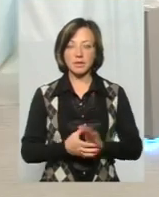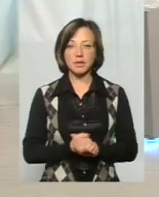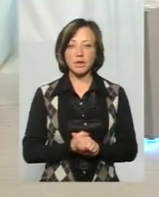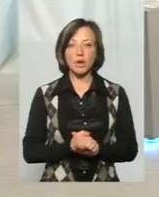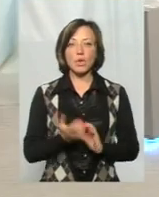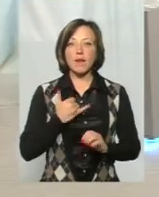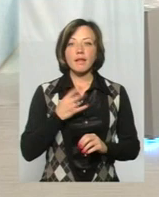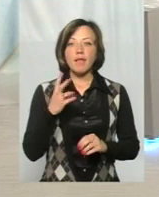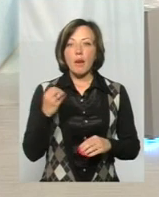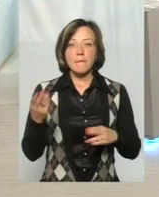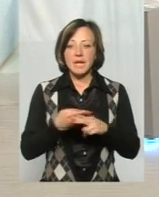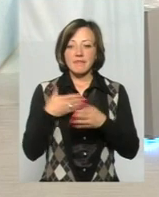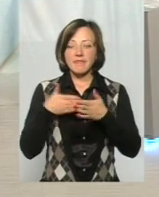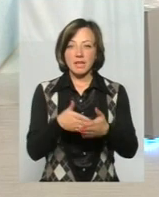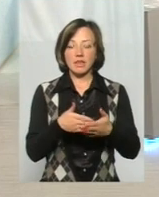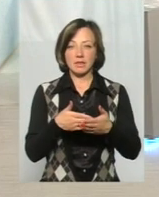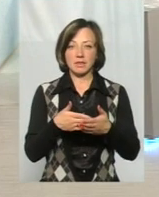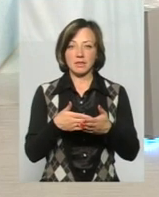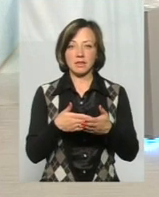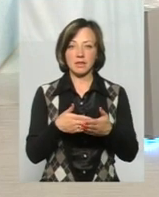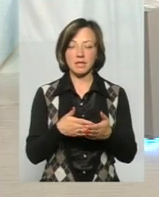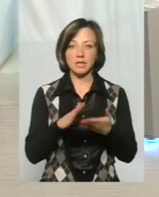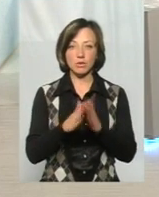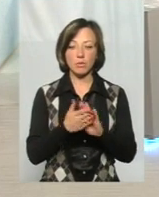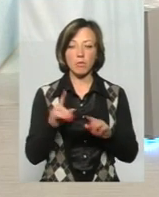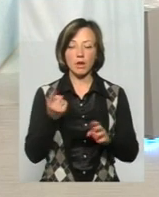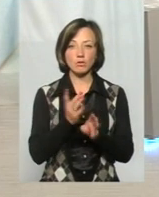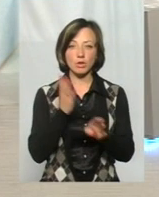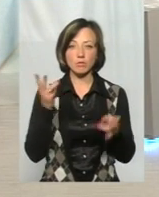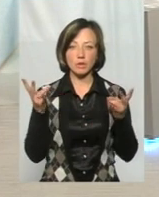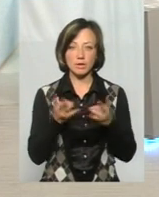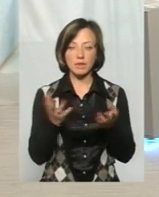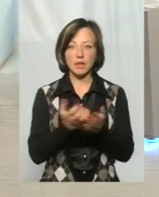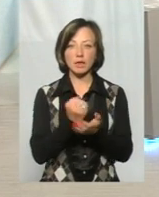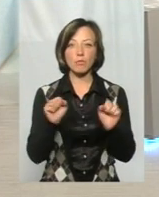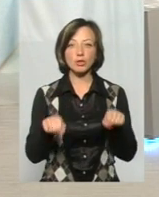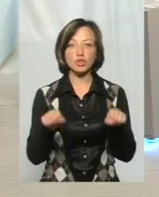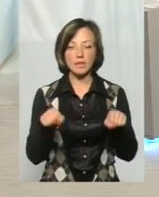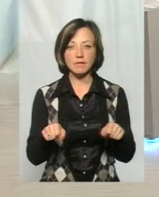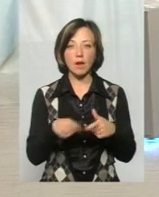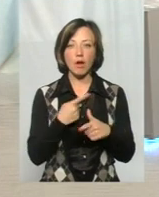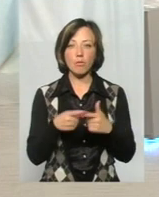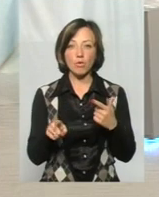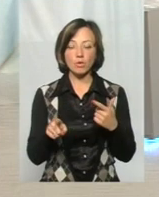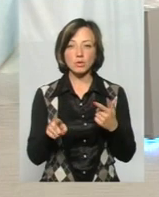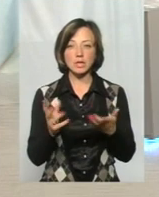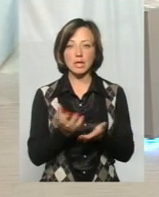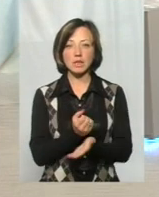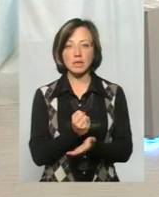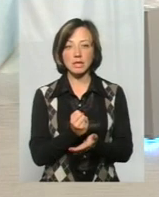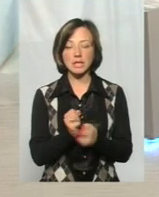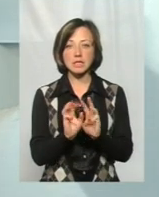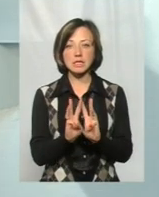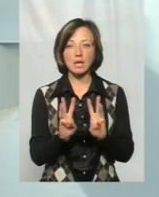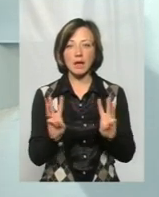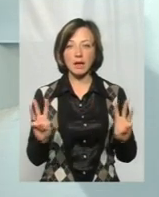не безвихідна ситуація. Ну, потрібно в першу чергу це знайти можливість або хоча б знайти сайти,